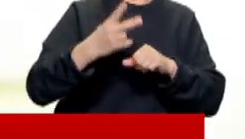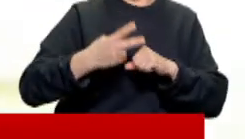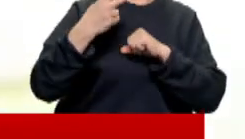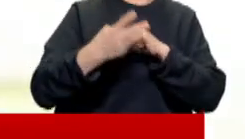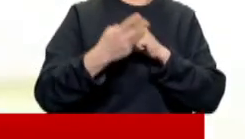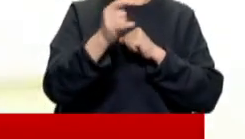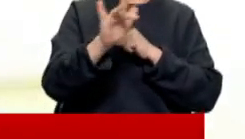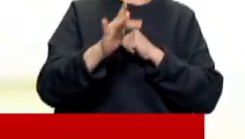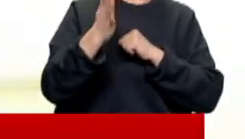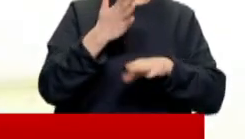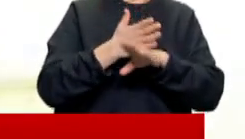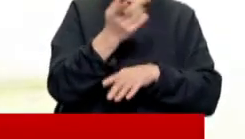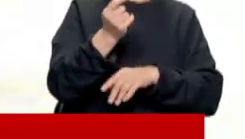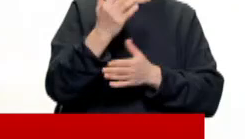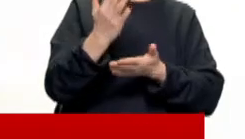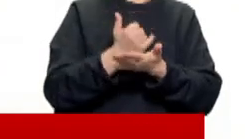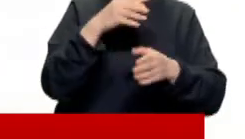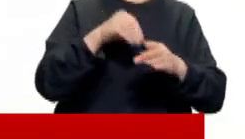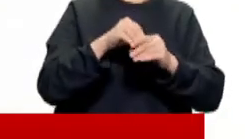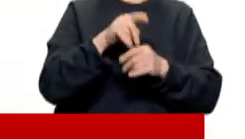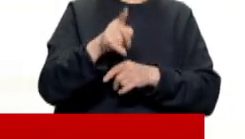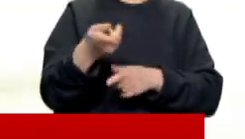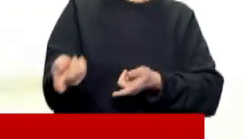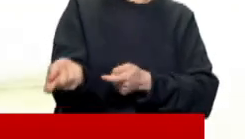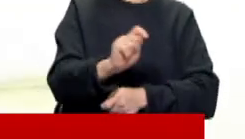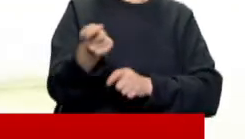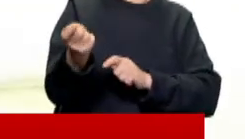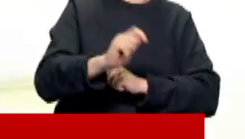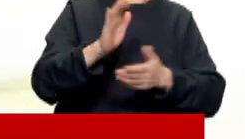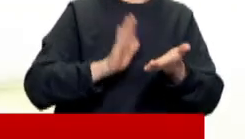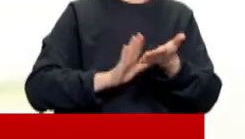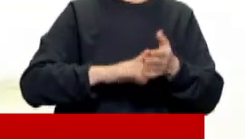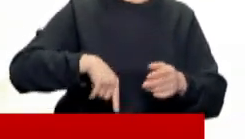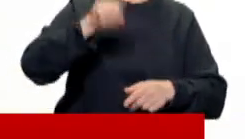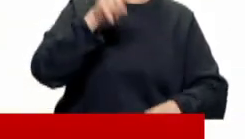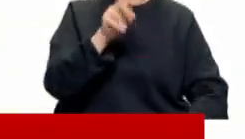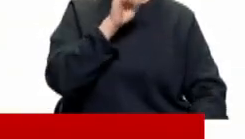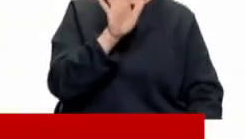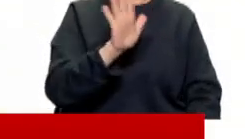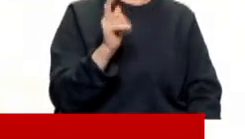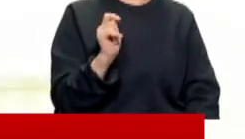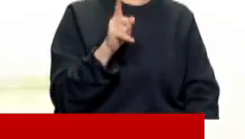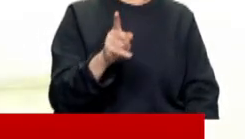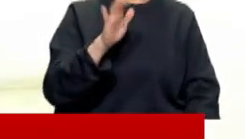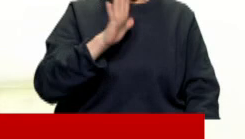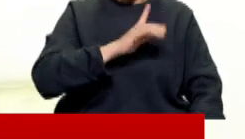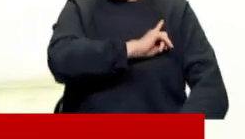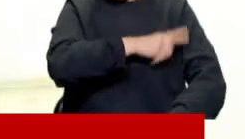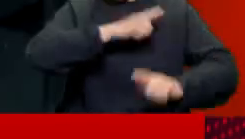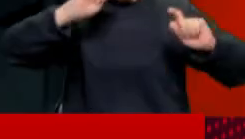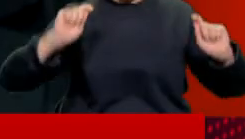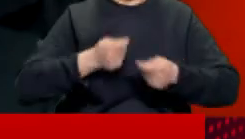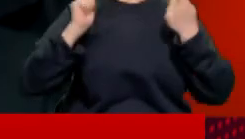haftalığına işsiz ekmek parası kazanabilmek için kazma küreği elinde Günlüğü 250 liraya var gücüyle